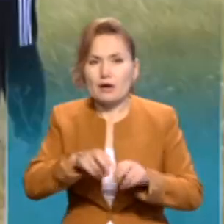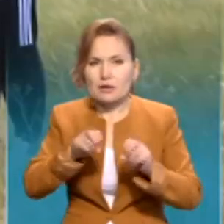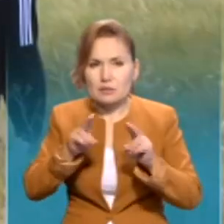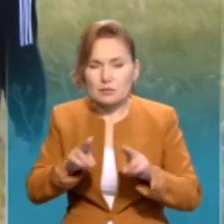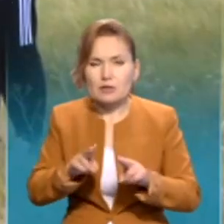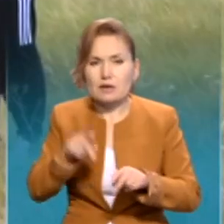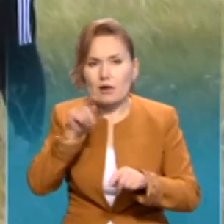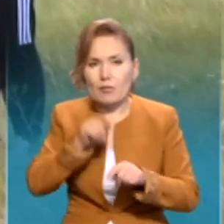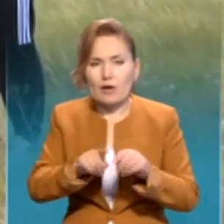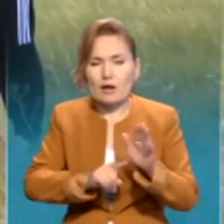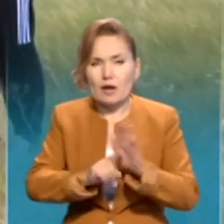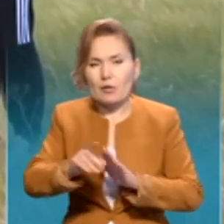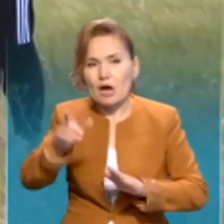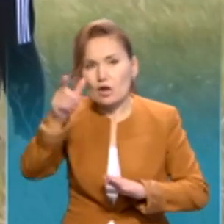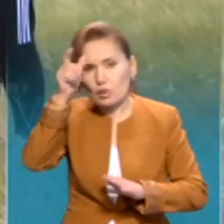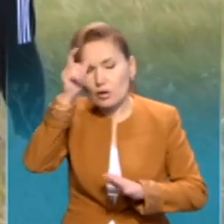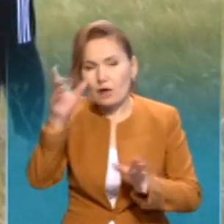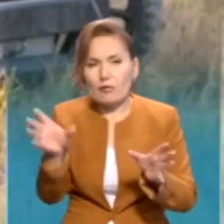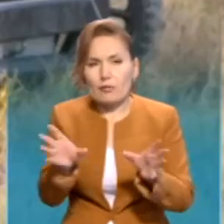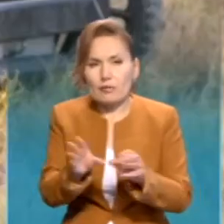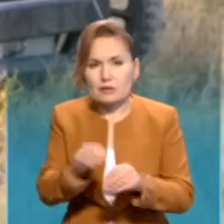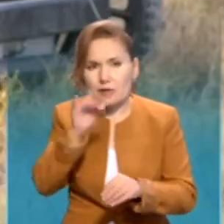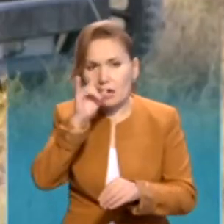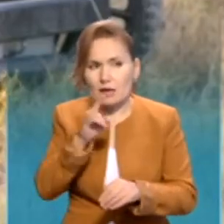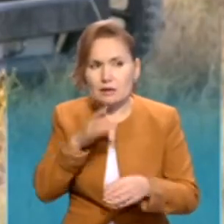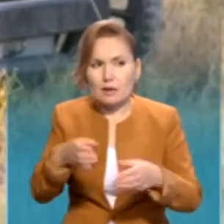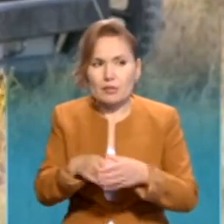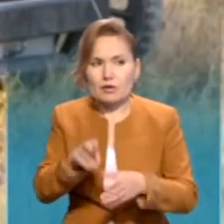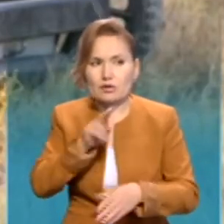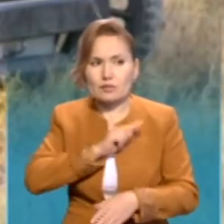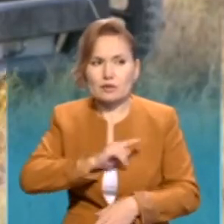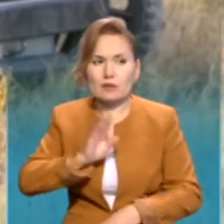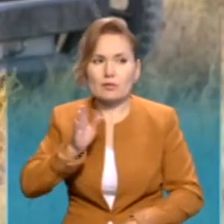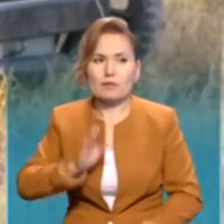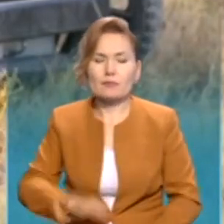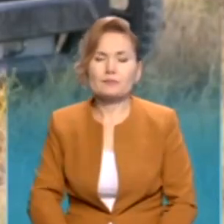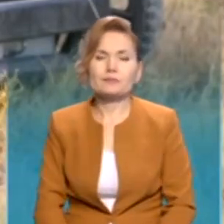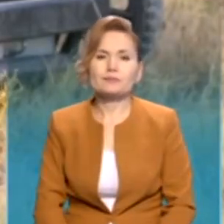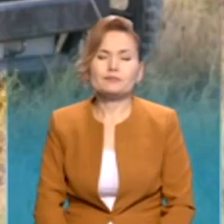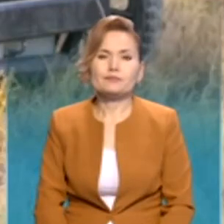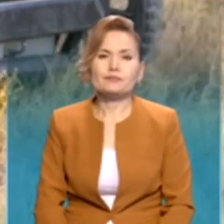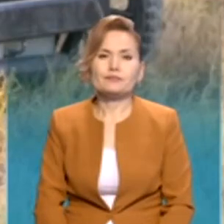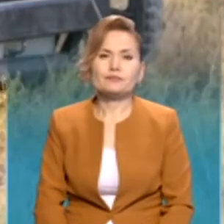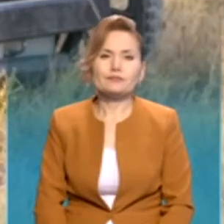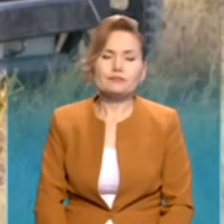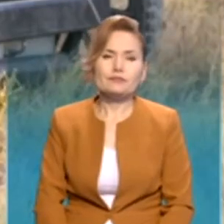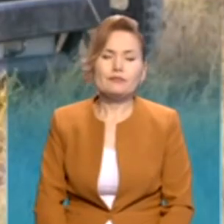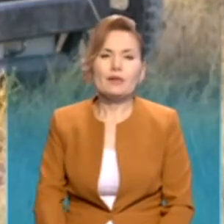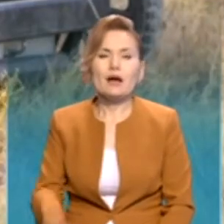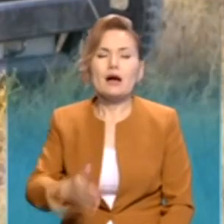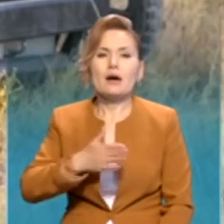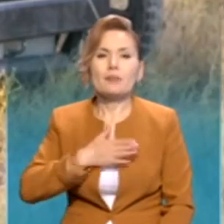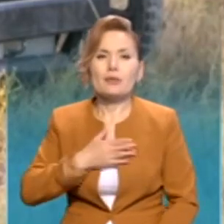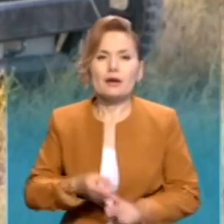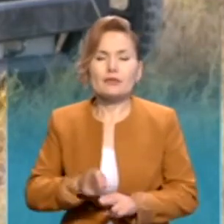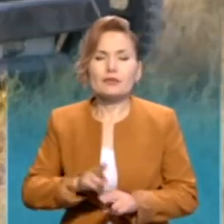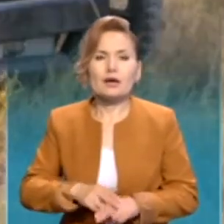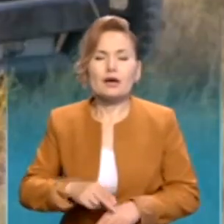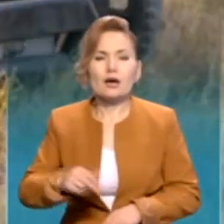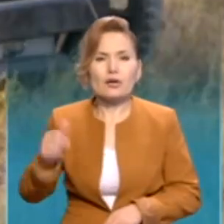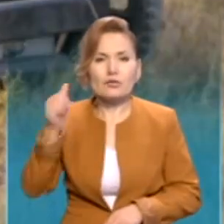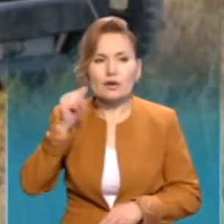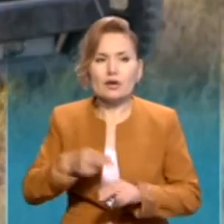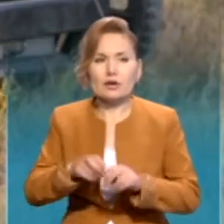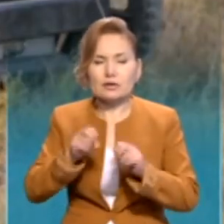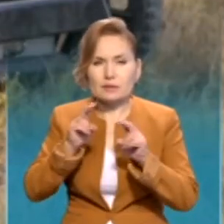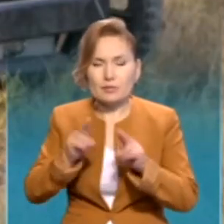жатыр. Оған түркиялық мамандар тартылған. Şu anda arkamda gördüğünüz менің артымдағы құрылғы геомагниттік